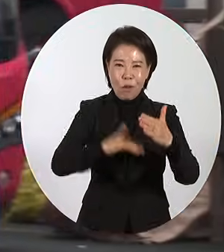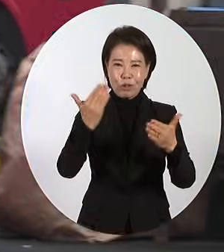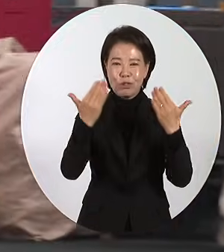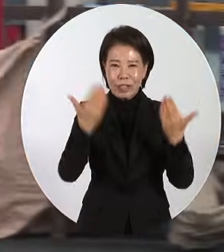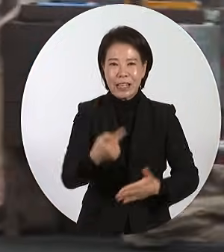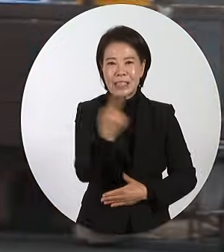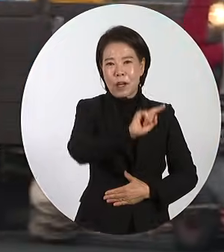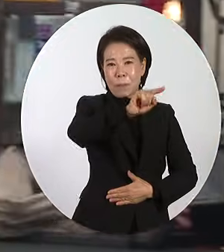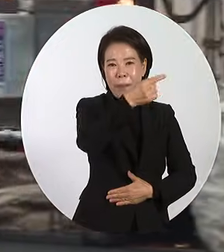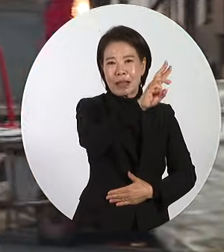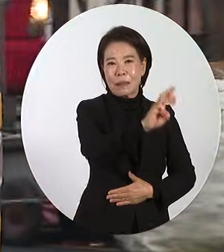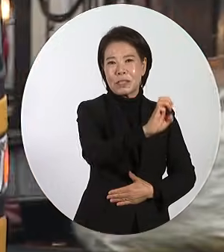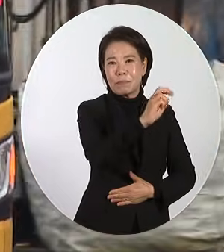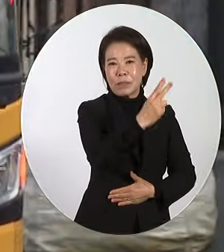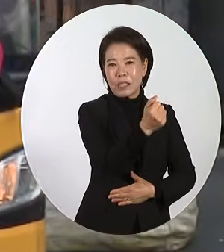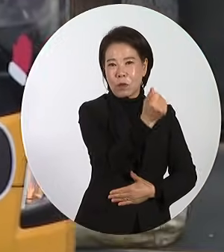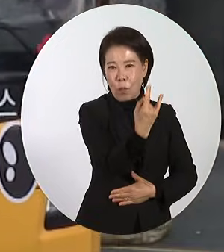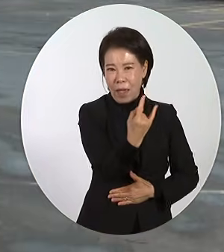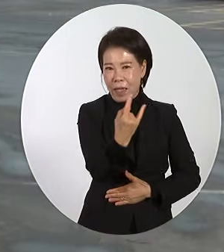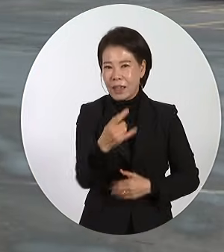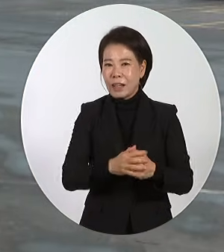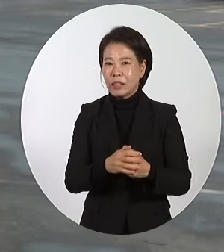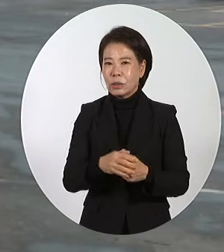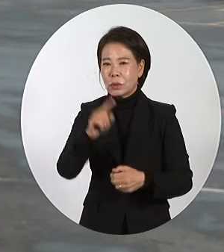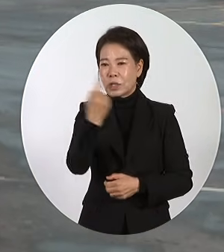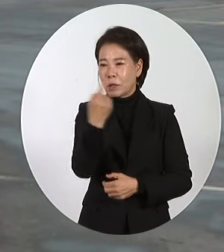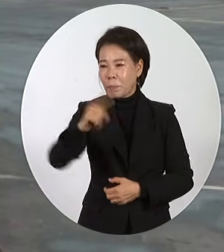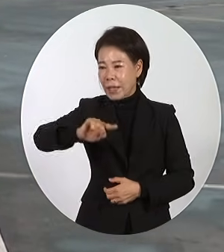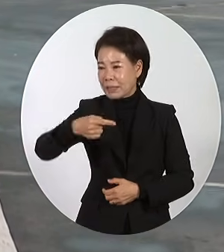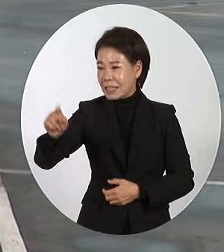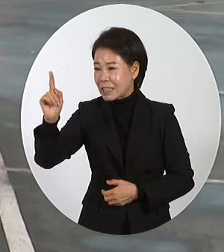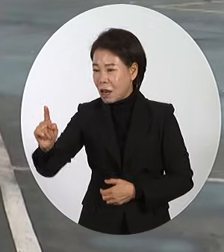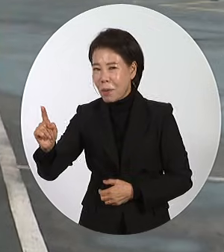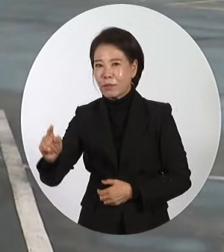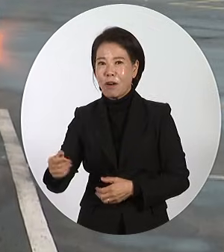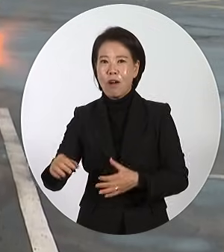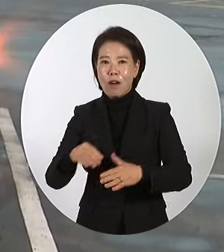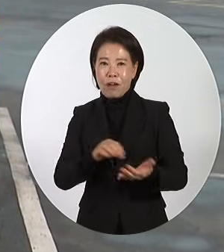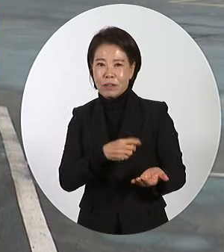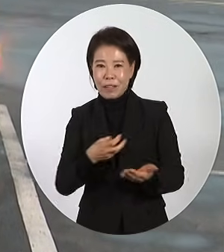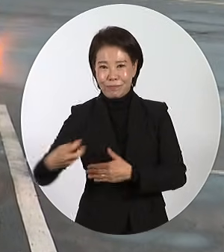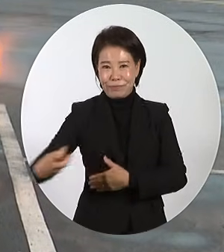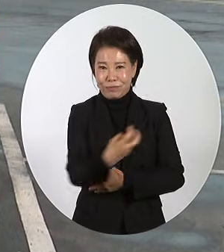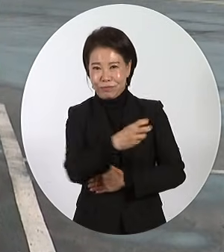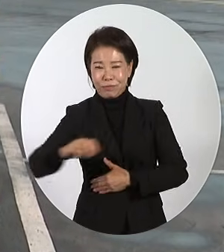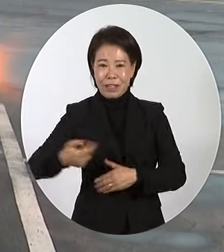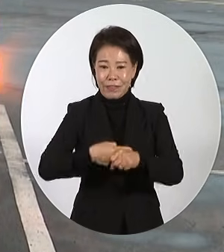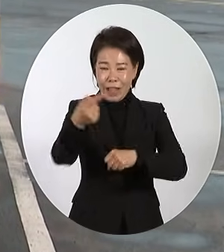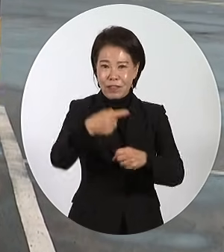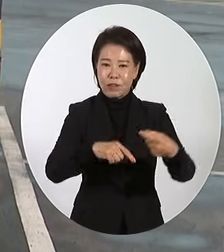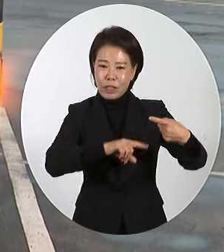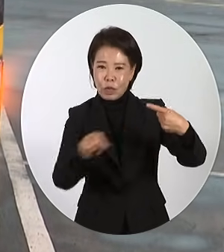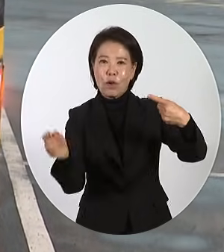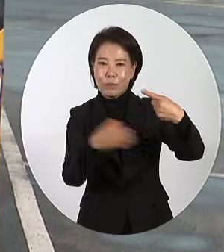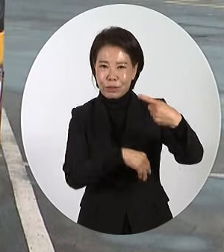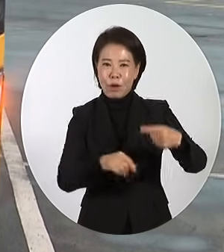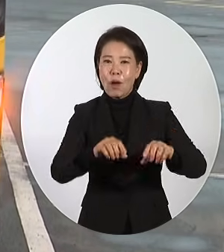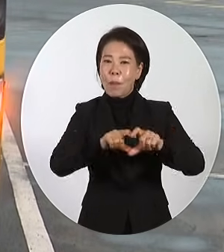공휴일에는 1100번 32회, 1100-1번 10회가 운행되고 내년